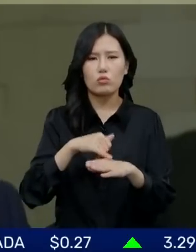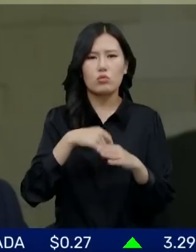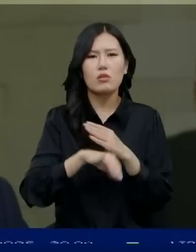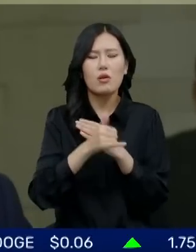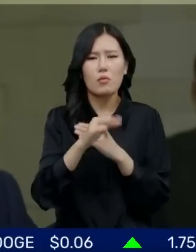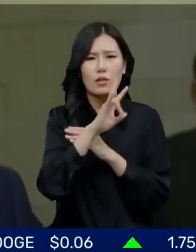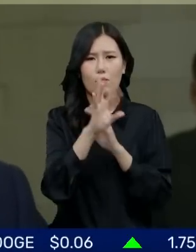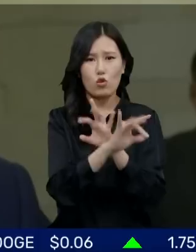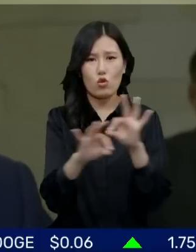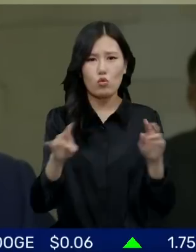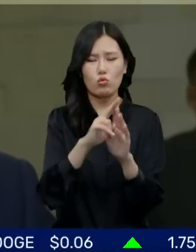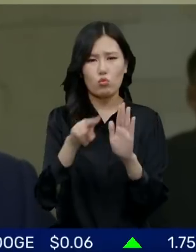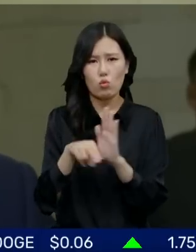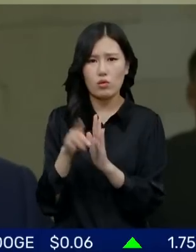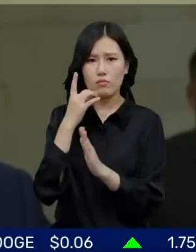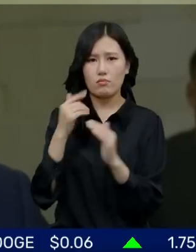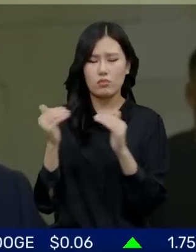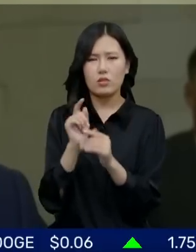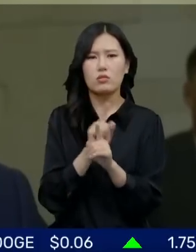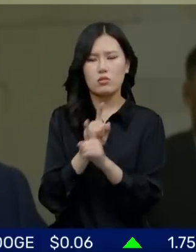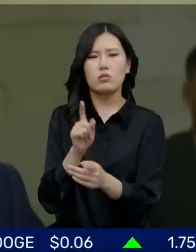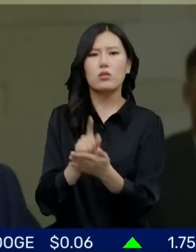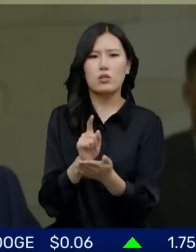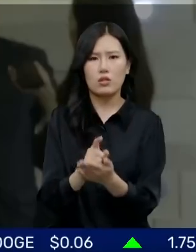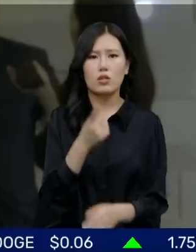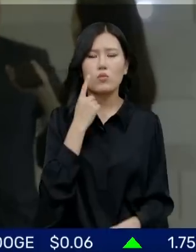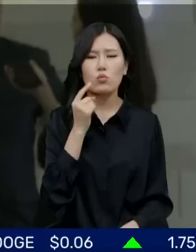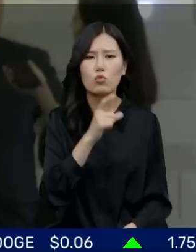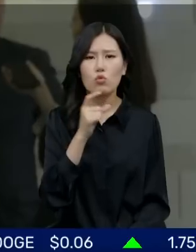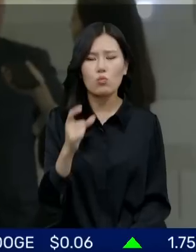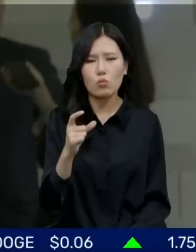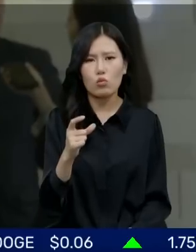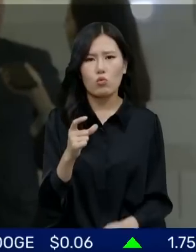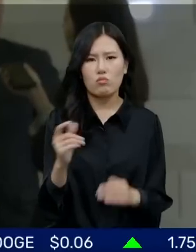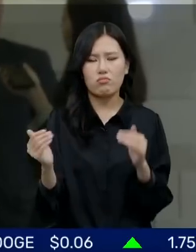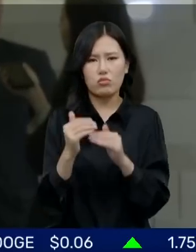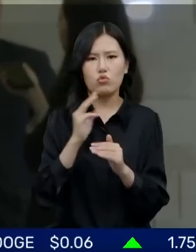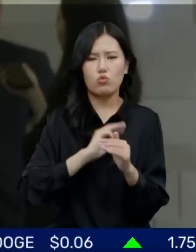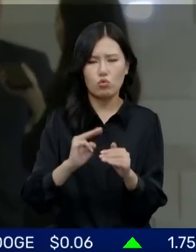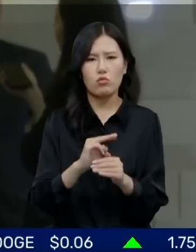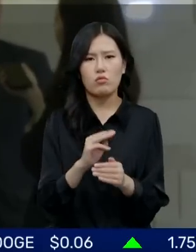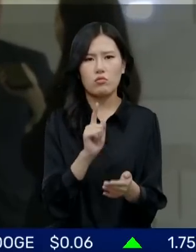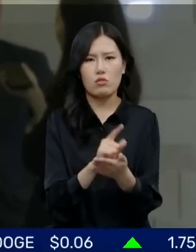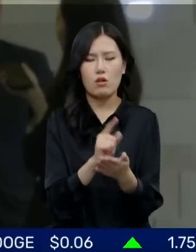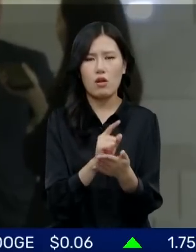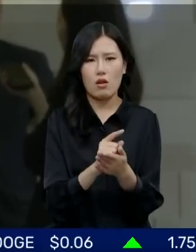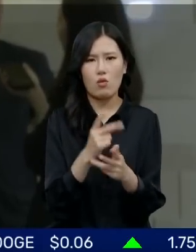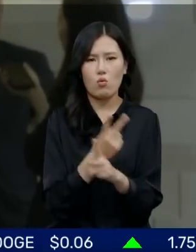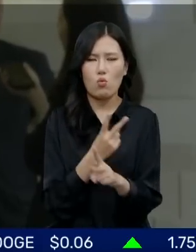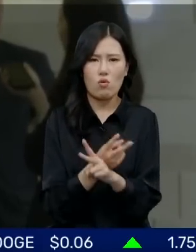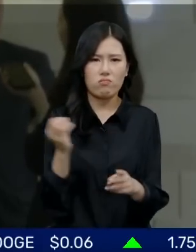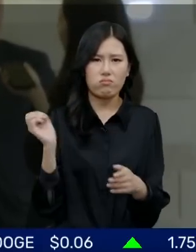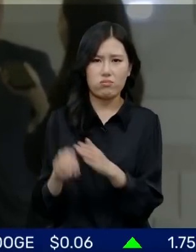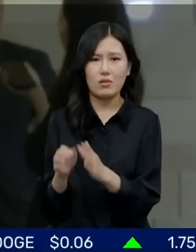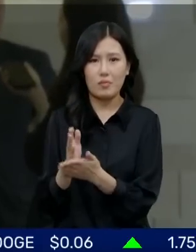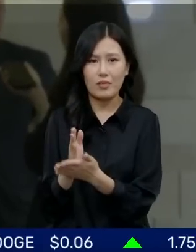сонгуульд нэр дэвшүүлэхдээ эмэгтэйчүүдийн квотыг хатуу баримтлахыг бол хуульчилж өгсөн нь бол одоо уг асуудлыг бол улс төрийн